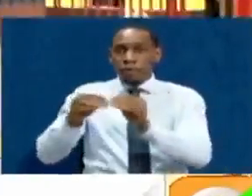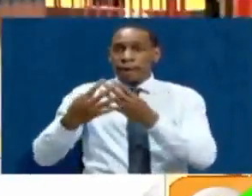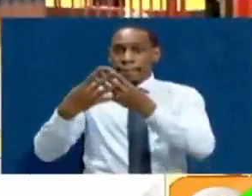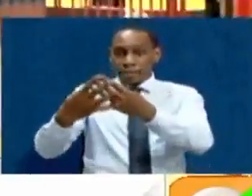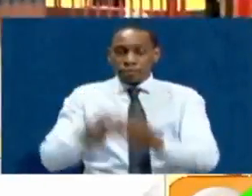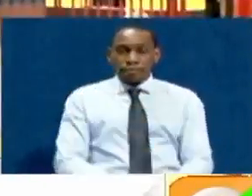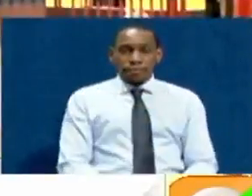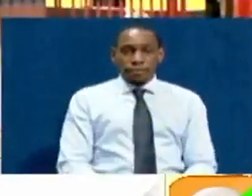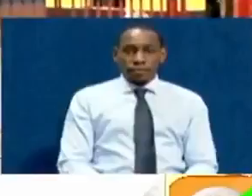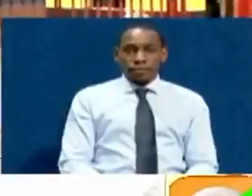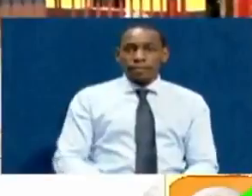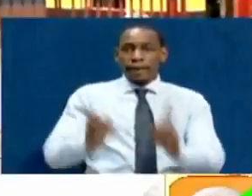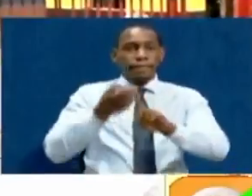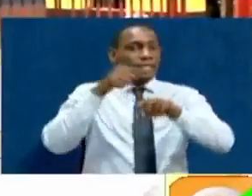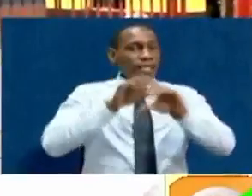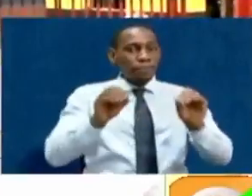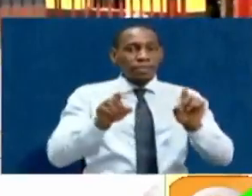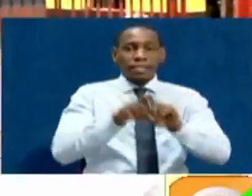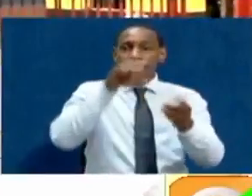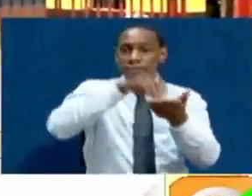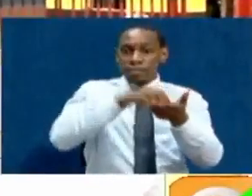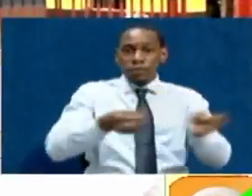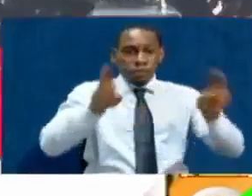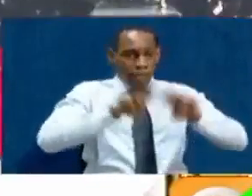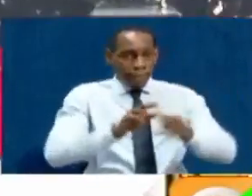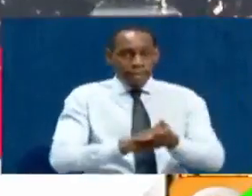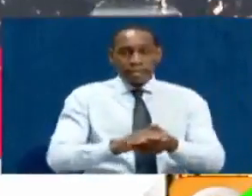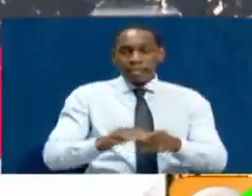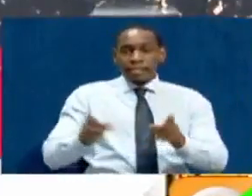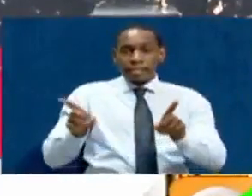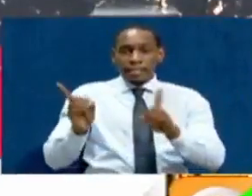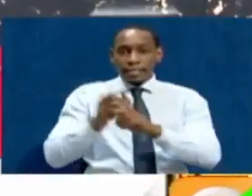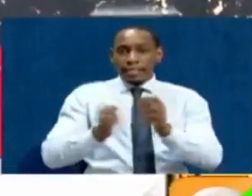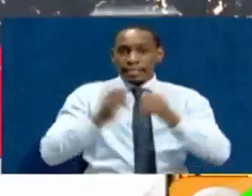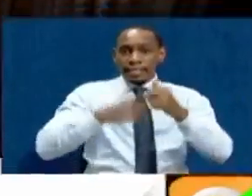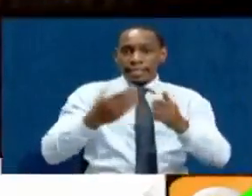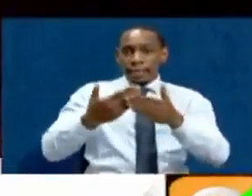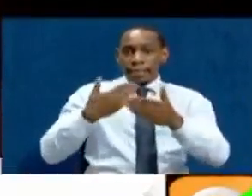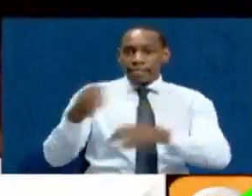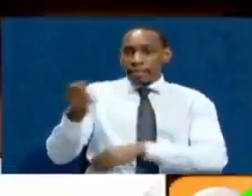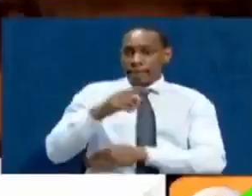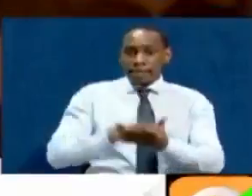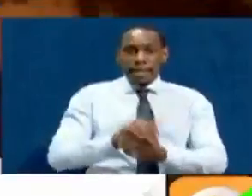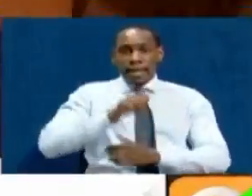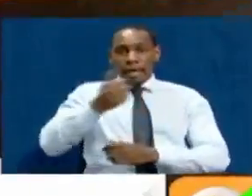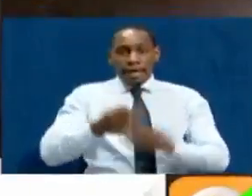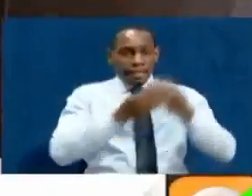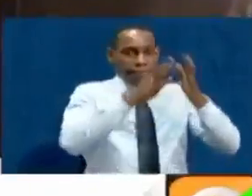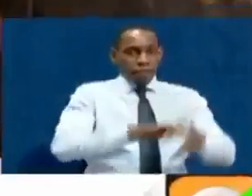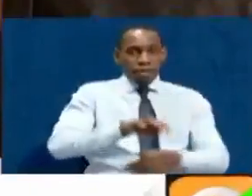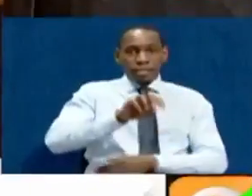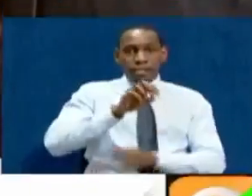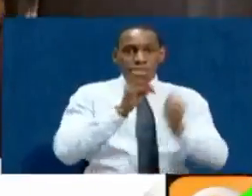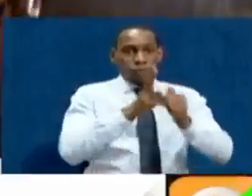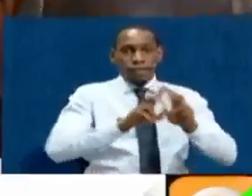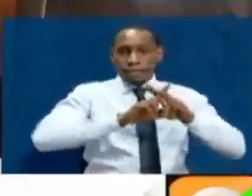gerezani. Sio mara ya kwanza kwa tukio kama hilo kufanyika, kwani tarehe 16 mwezi uliopita wafungwa wengine